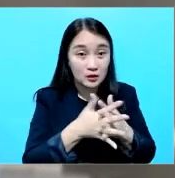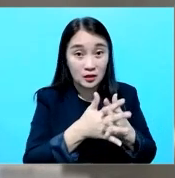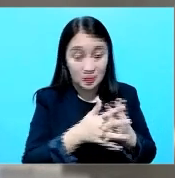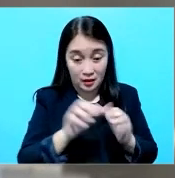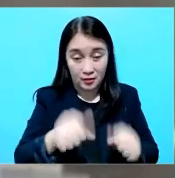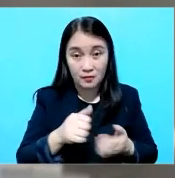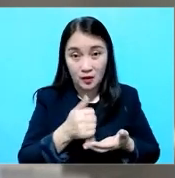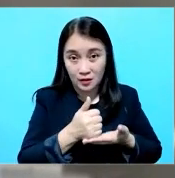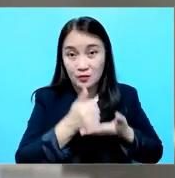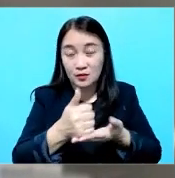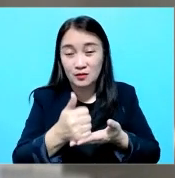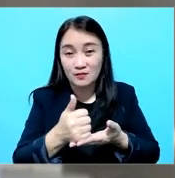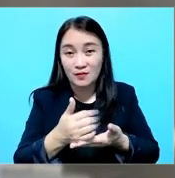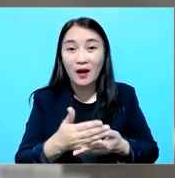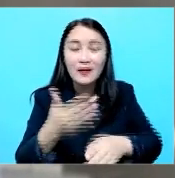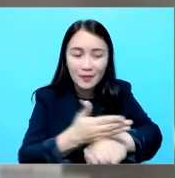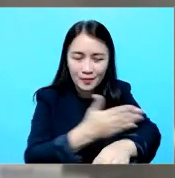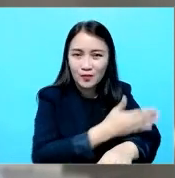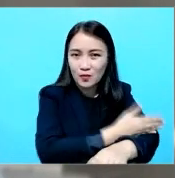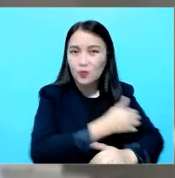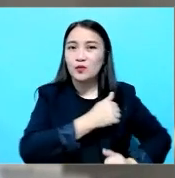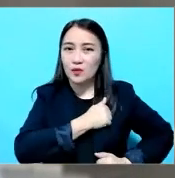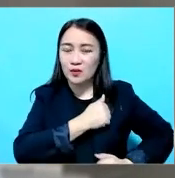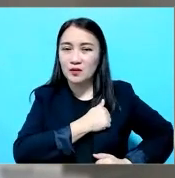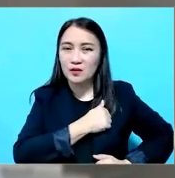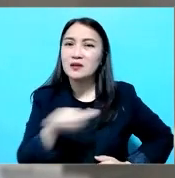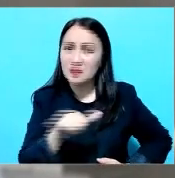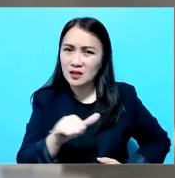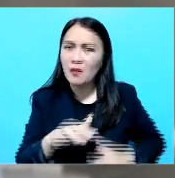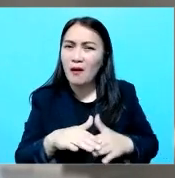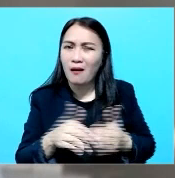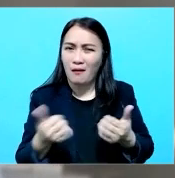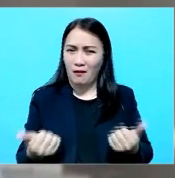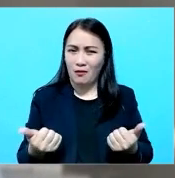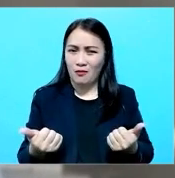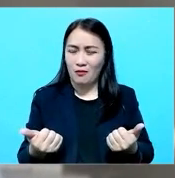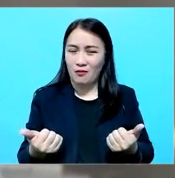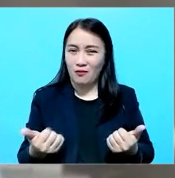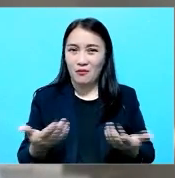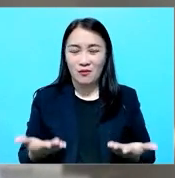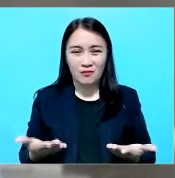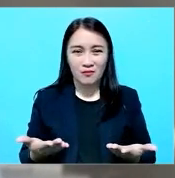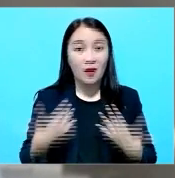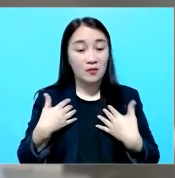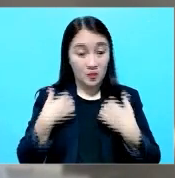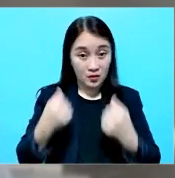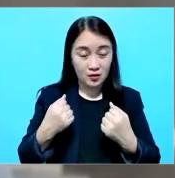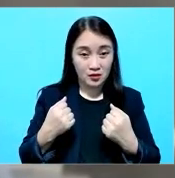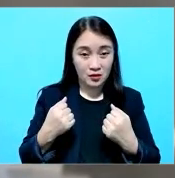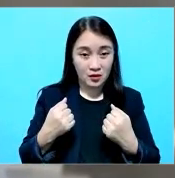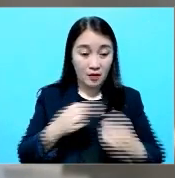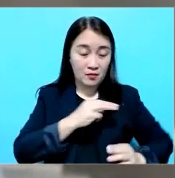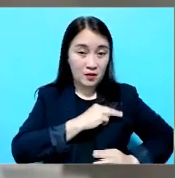ma-modernize yung ating armed forces at the same time, paano talaga mapapalakas yung military